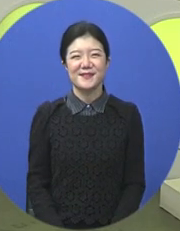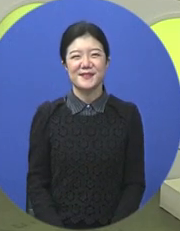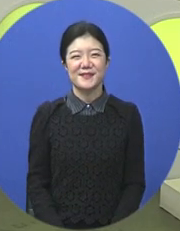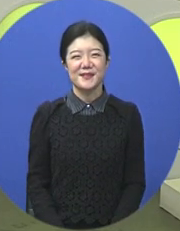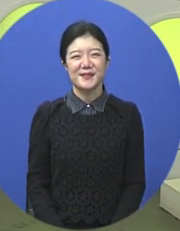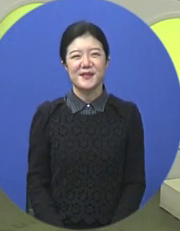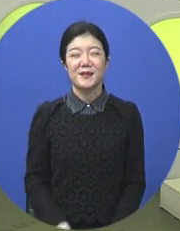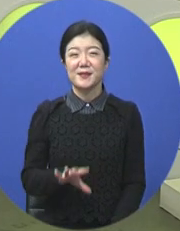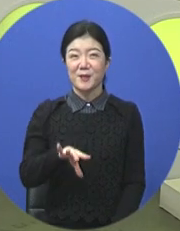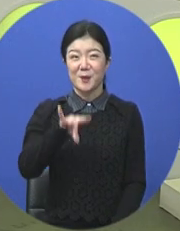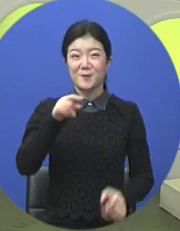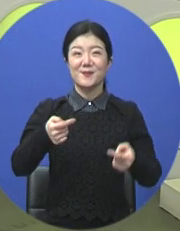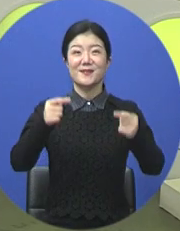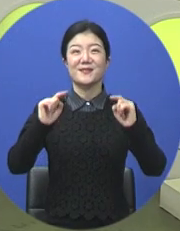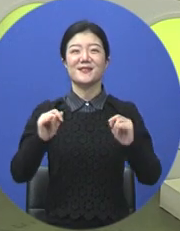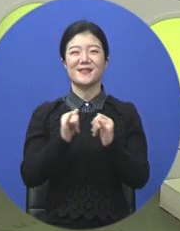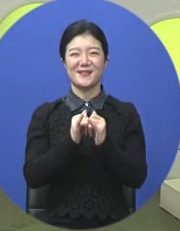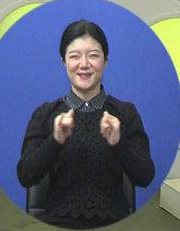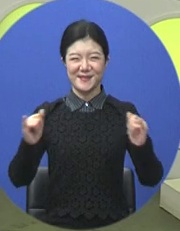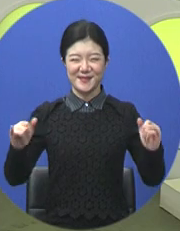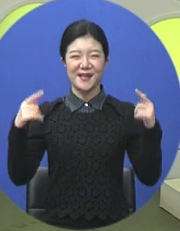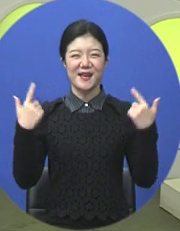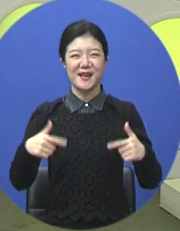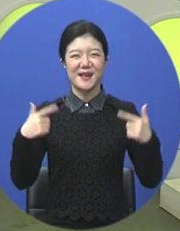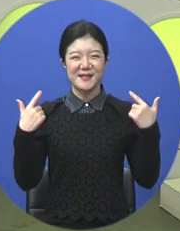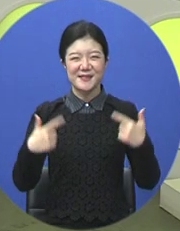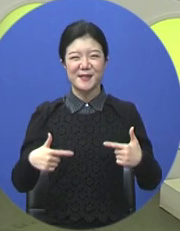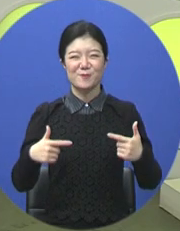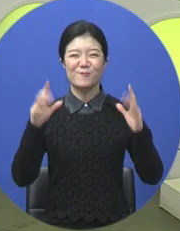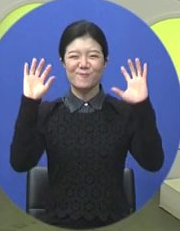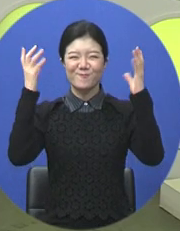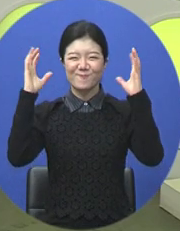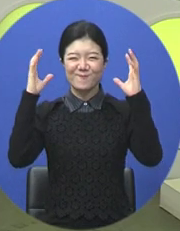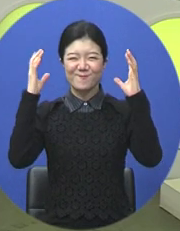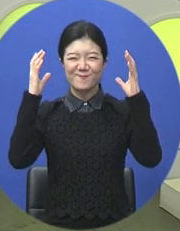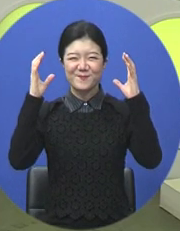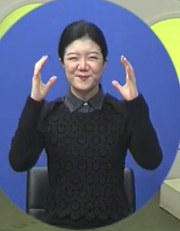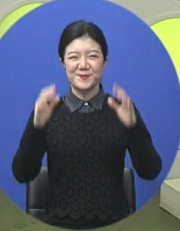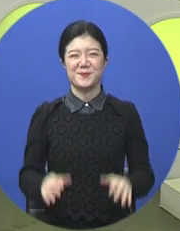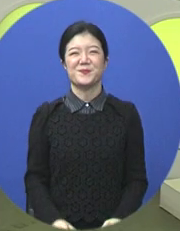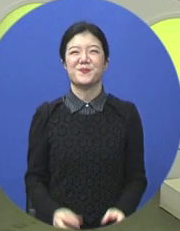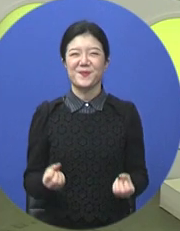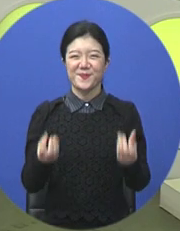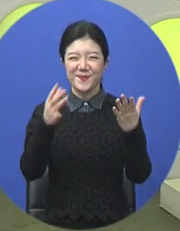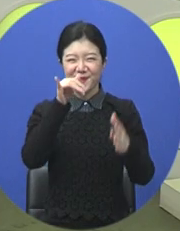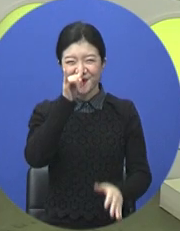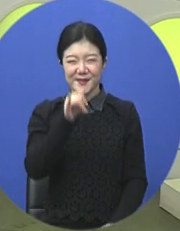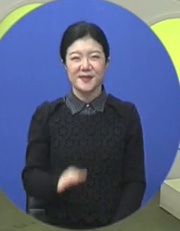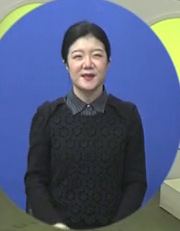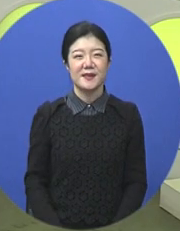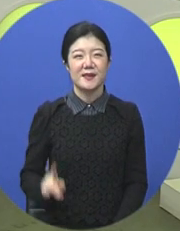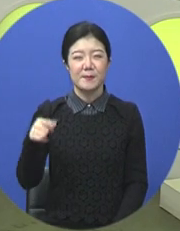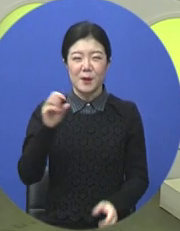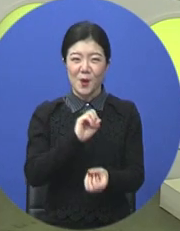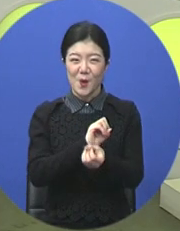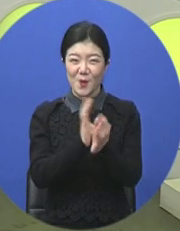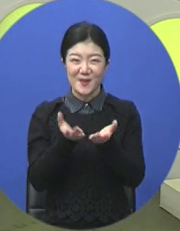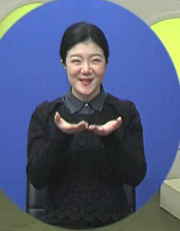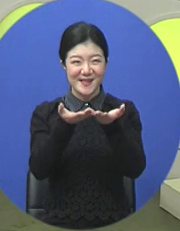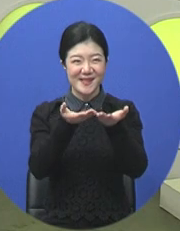너에게 이렇게 처음 참여해주신 분들에게 항상 이렇게 환영의 박수로 의식을 치르고 있읍니까 다음에는 먹었다 벌려고